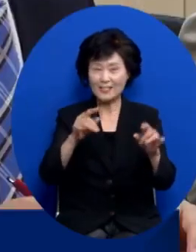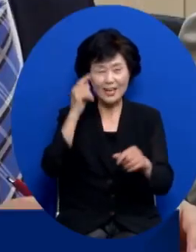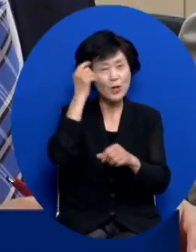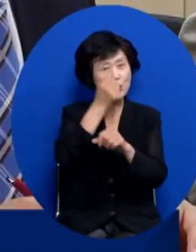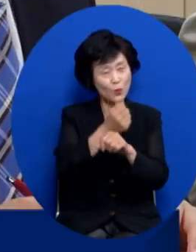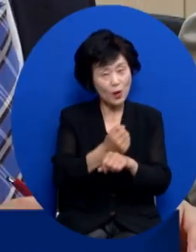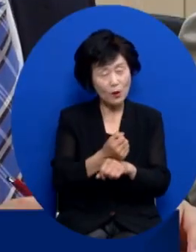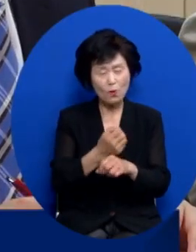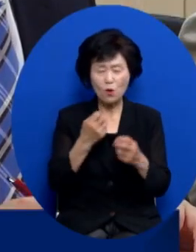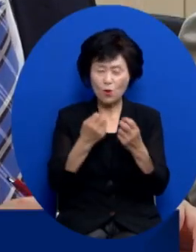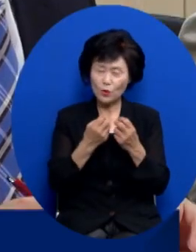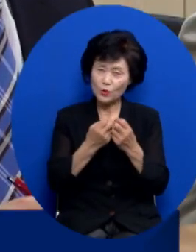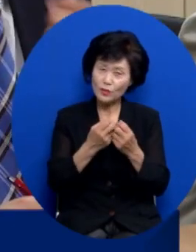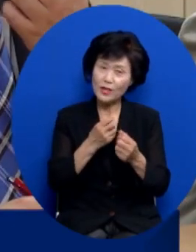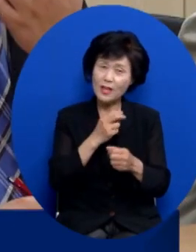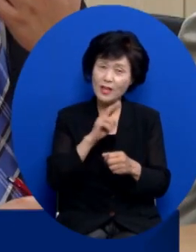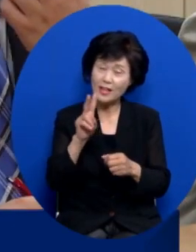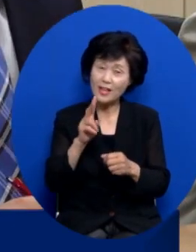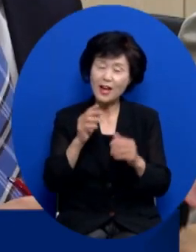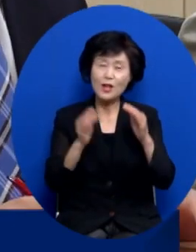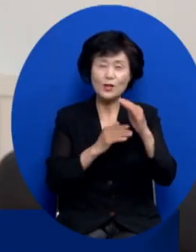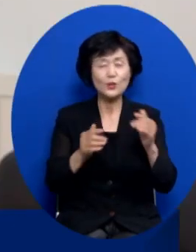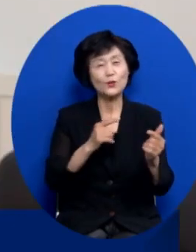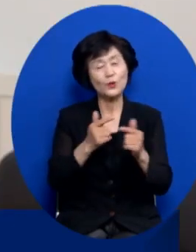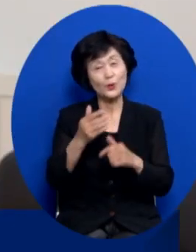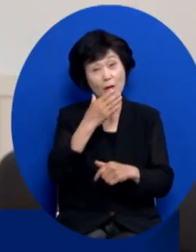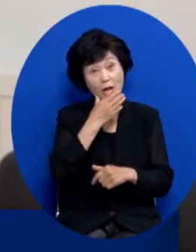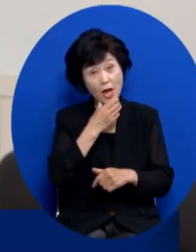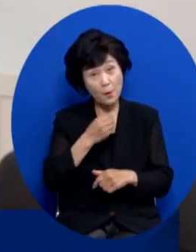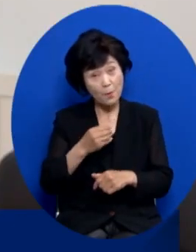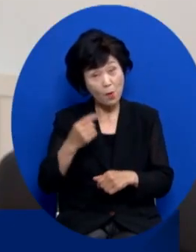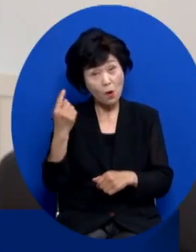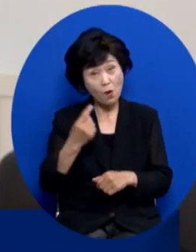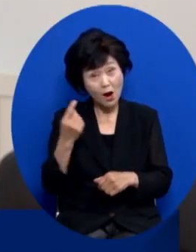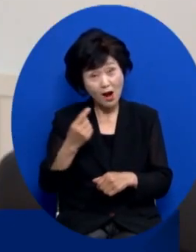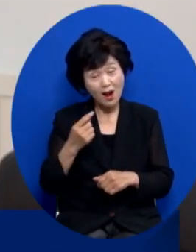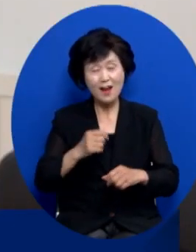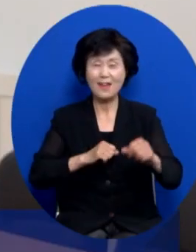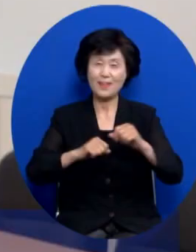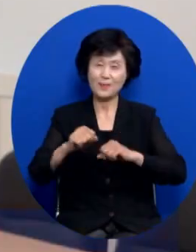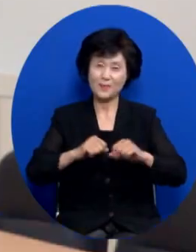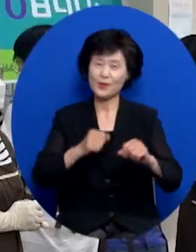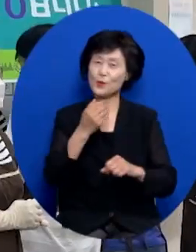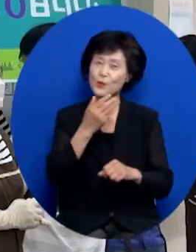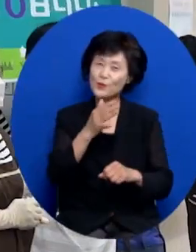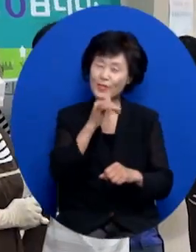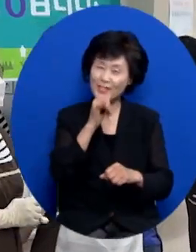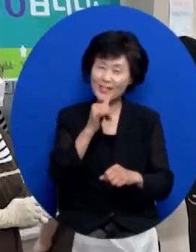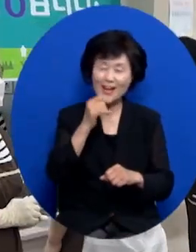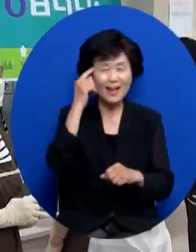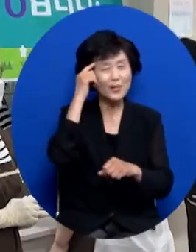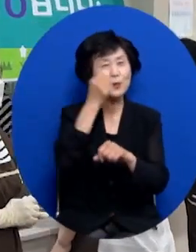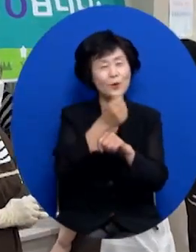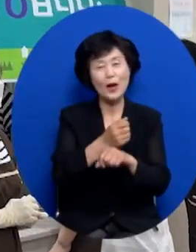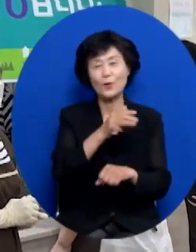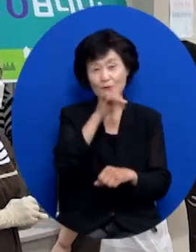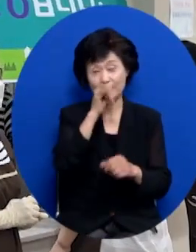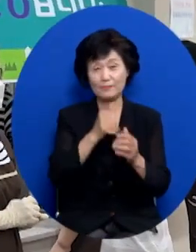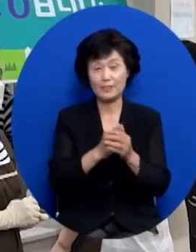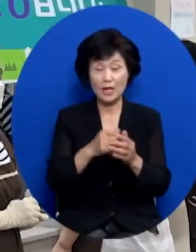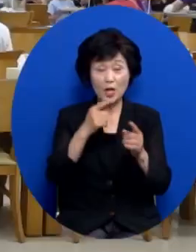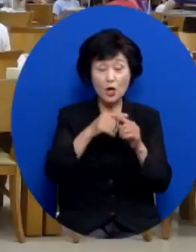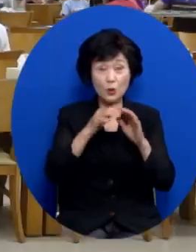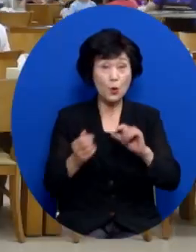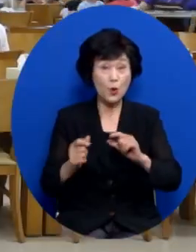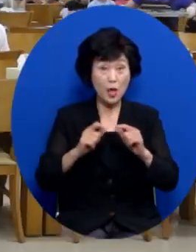더 어떻게 하면 성도들이 더 행복하게 더 이 활동들을 할 수 있는지. 평신도 중심 사역은 교회